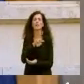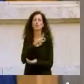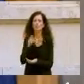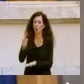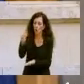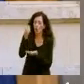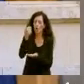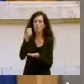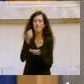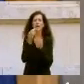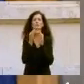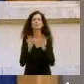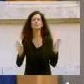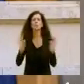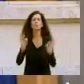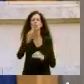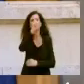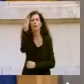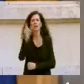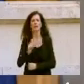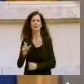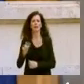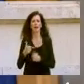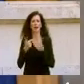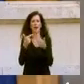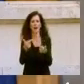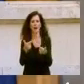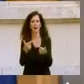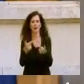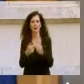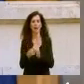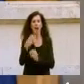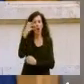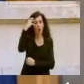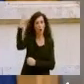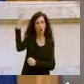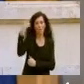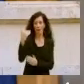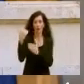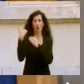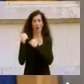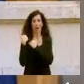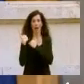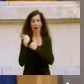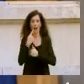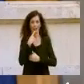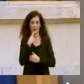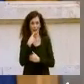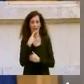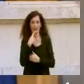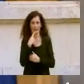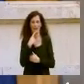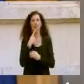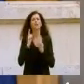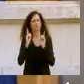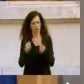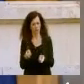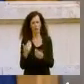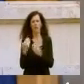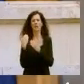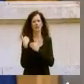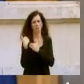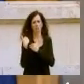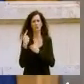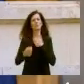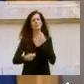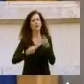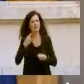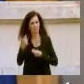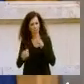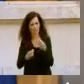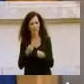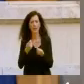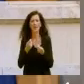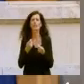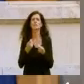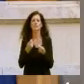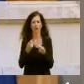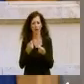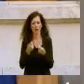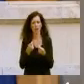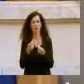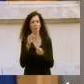dell'intero paese di cui il governo in carica ha sicuramente la responsabilità di spesa sulla base di un progetto